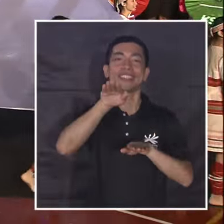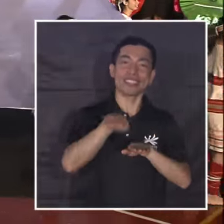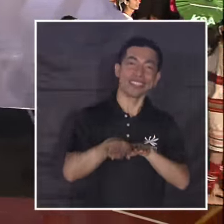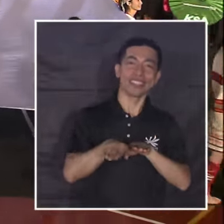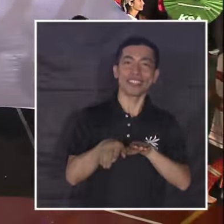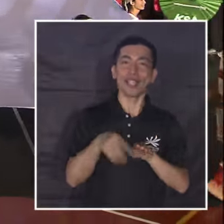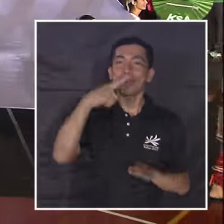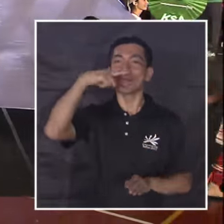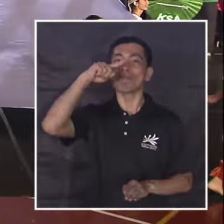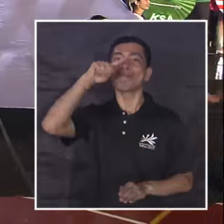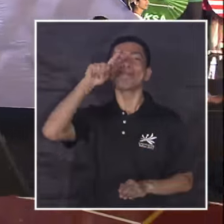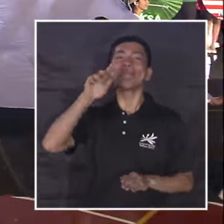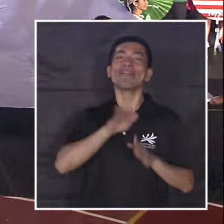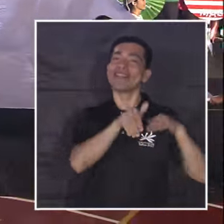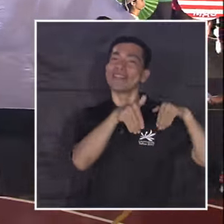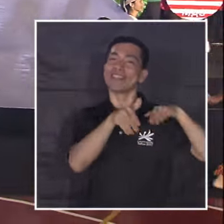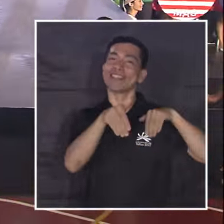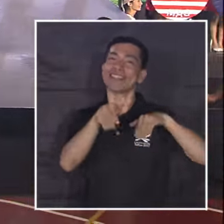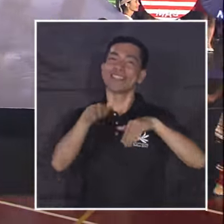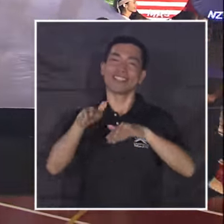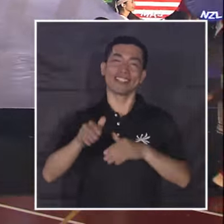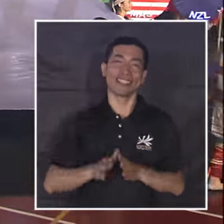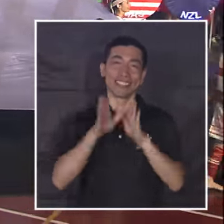步旗进场。